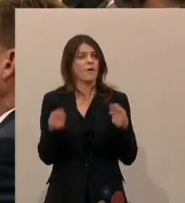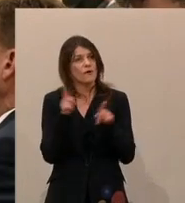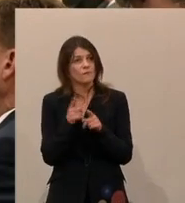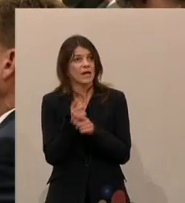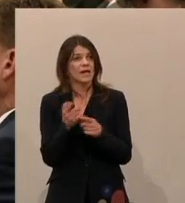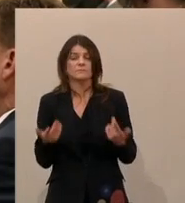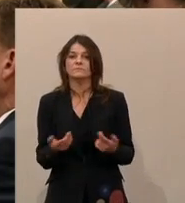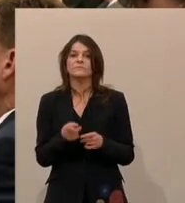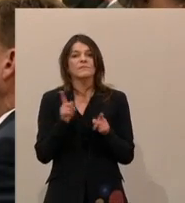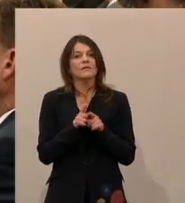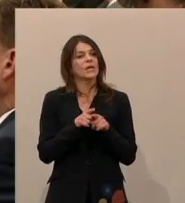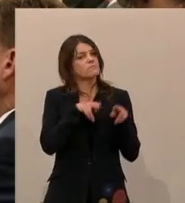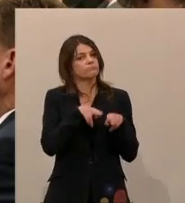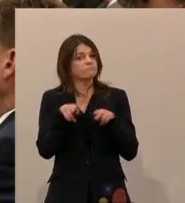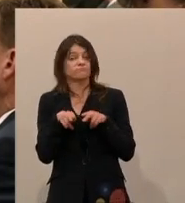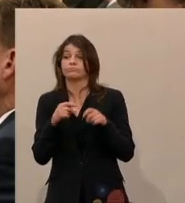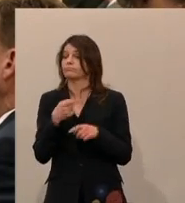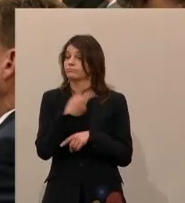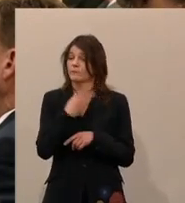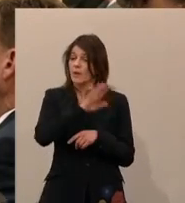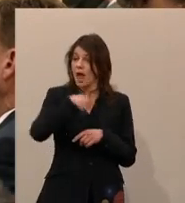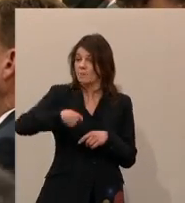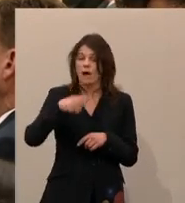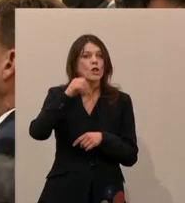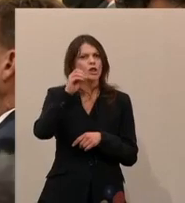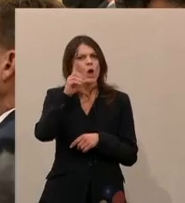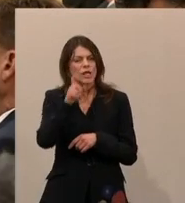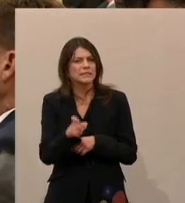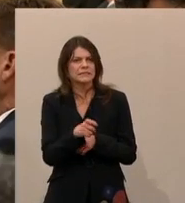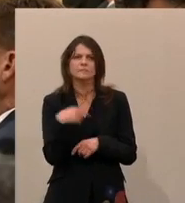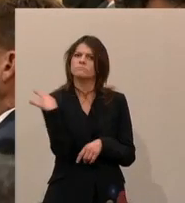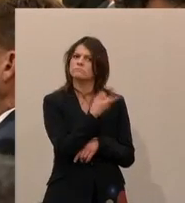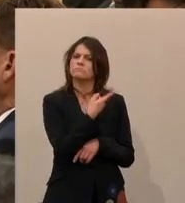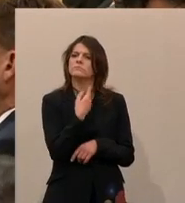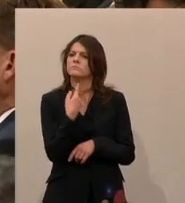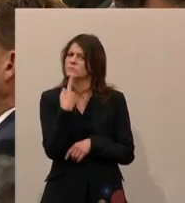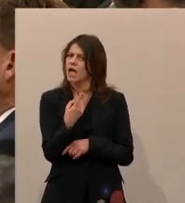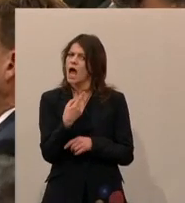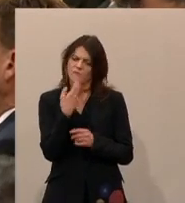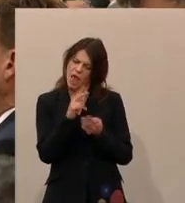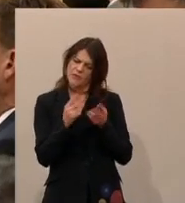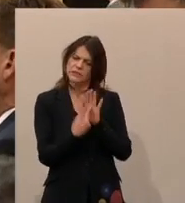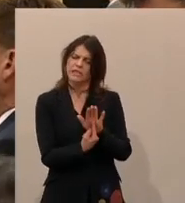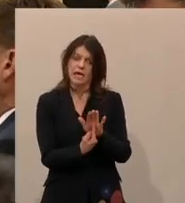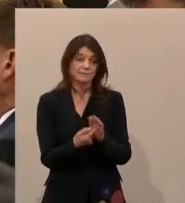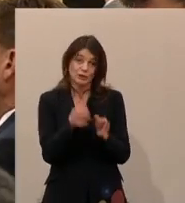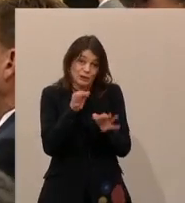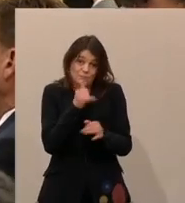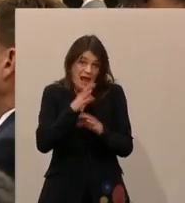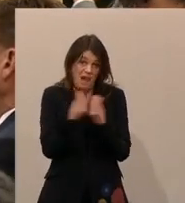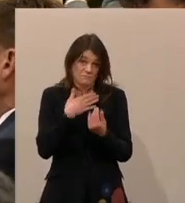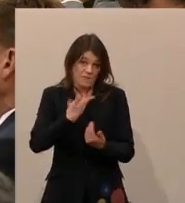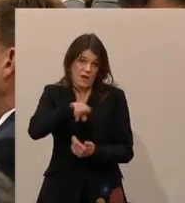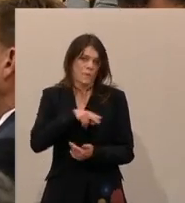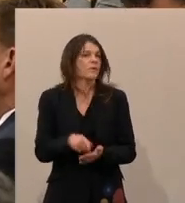die advokatorischen Kaskaden Ihres Abgeordneten Nolz versuchen werden, einen anderen Eindruck zu erwecken. Denn